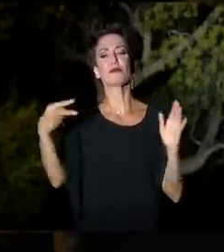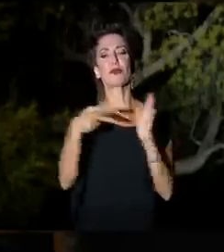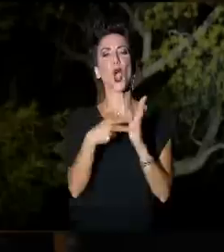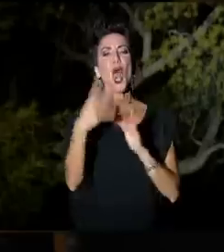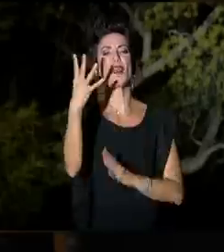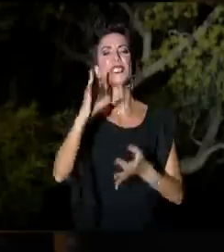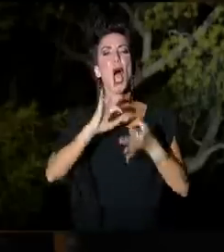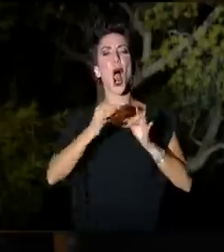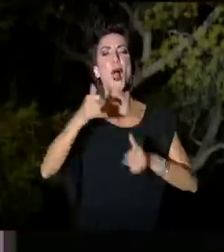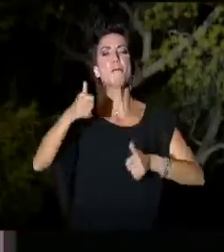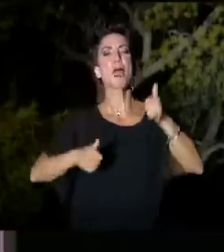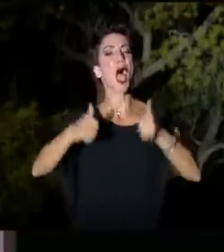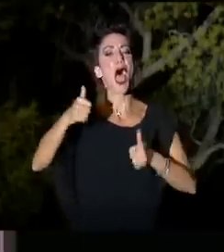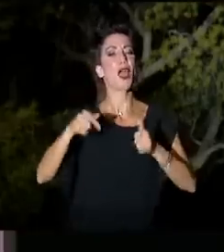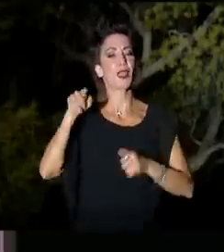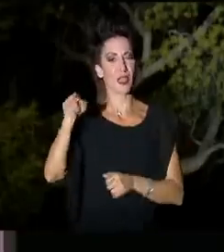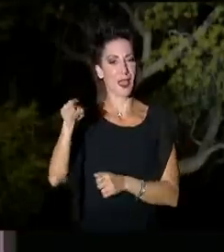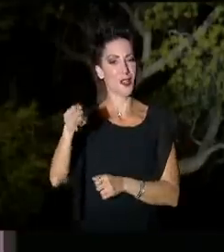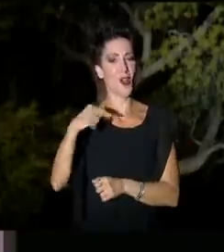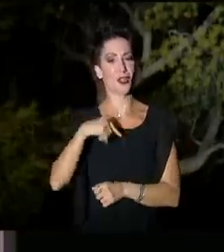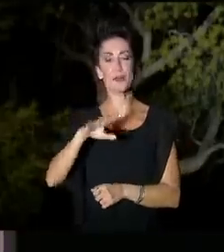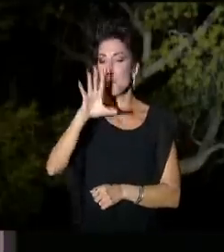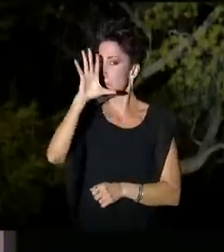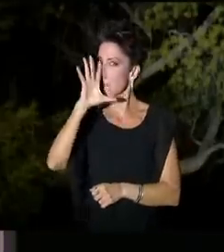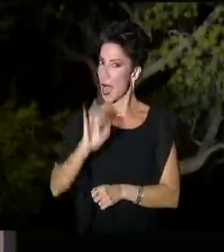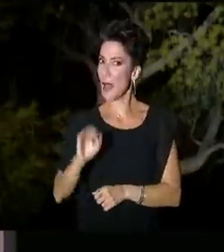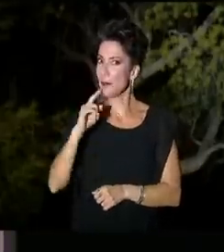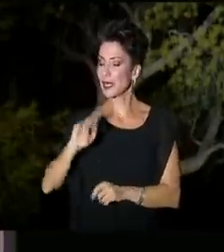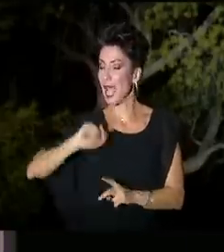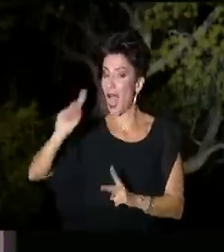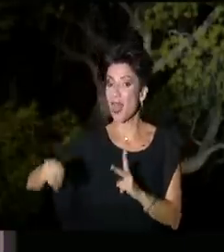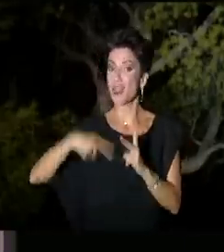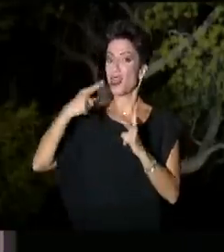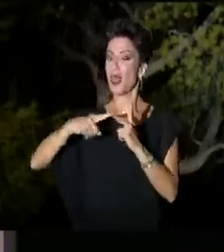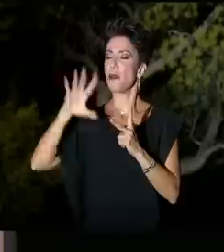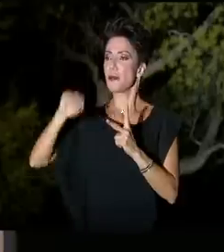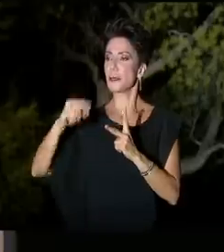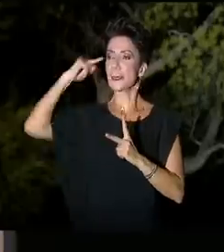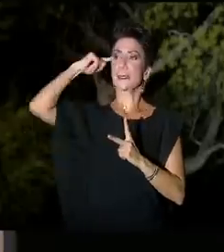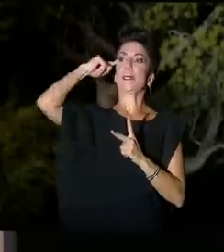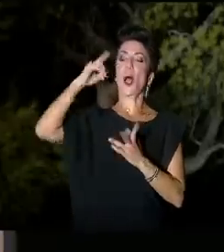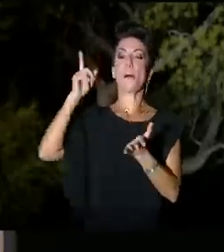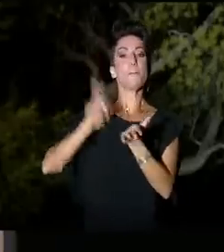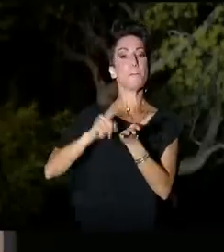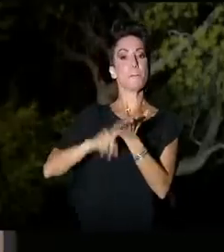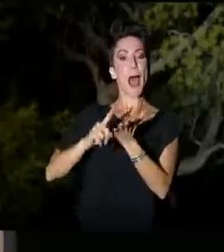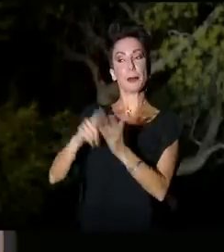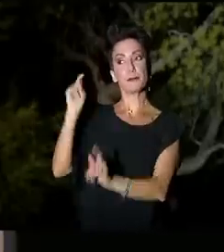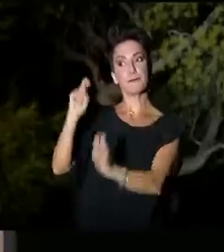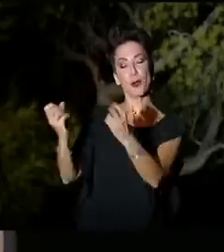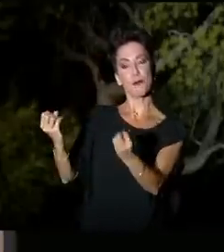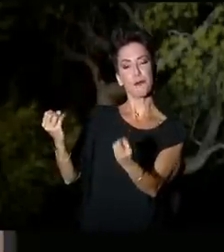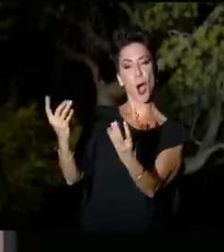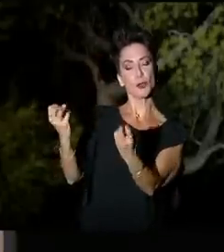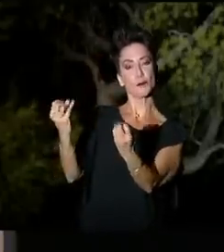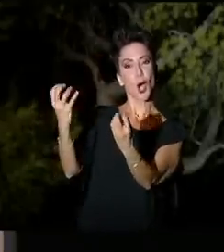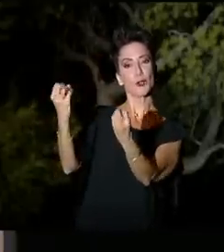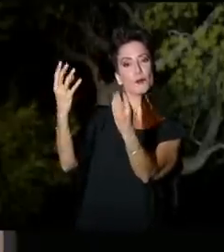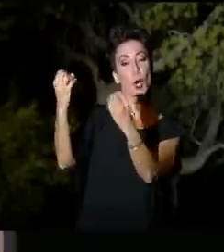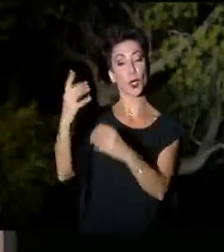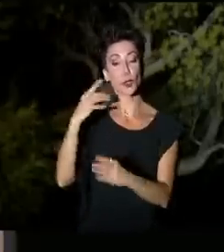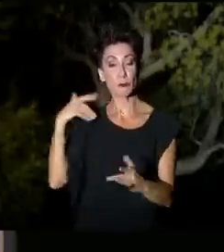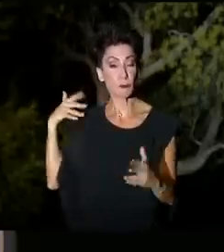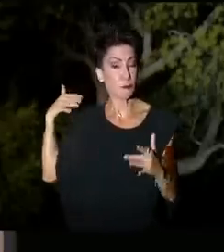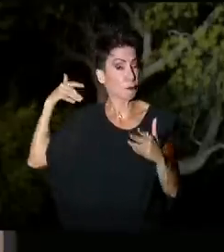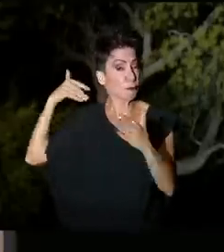2004 στάθηκε η αφορμή για να αντιμετωπιστεί για δεύτερη φορά το θέμα του φωτισμού του Ιερού Βράχου και των μνημείων του. Είχαν μεσολαβήσει